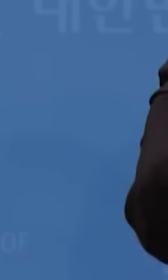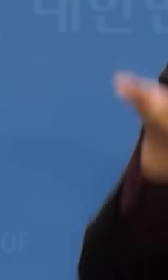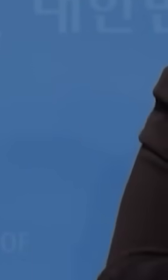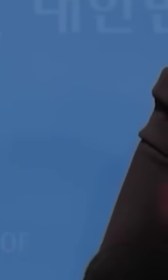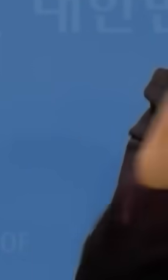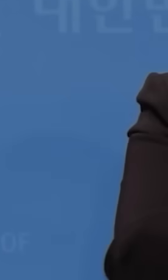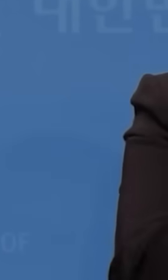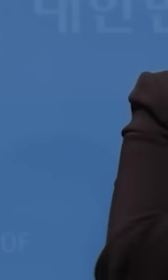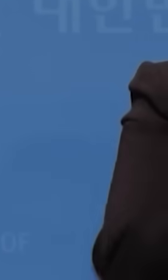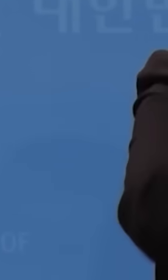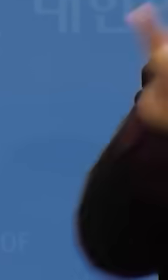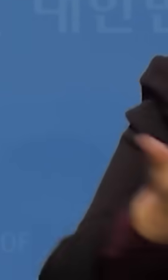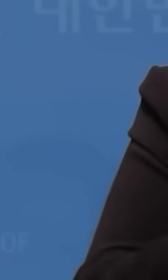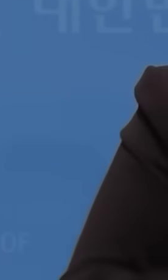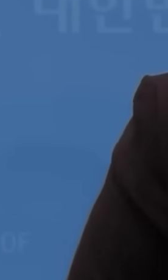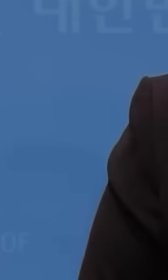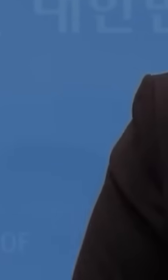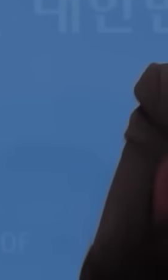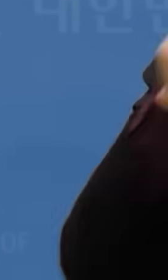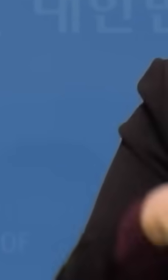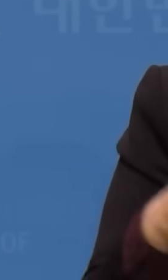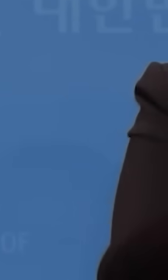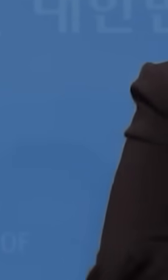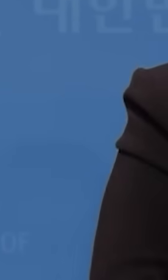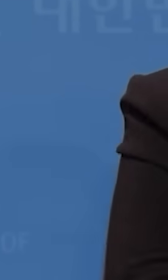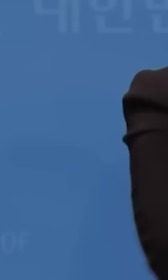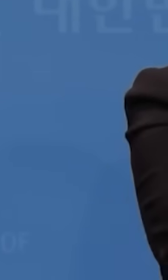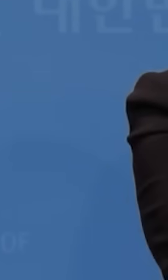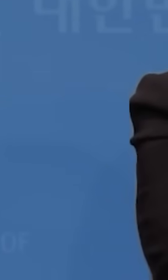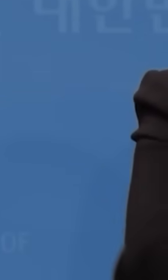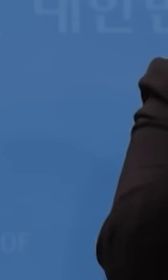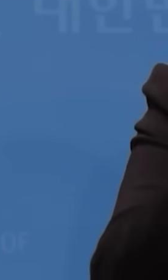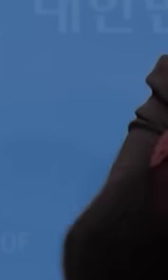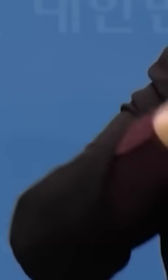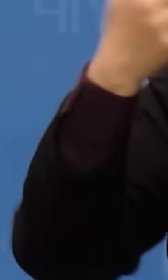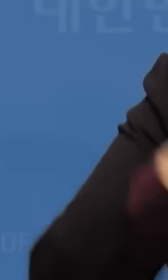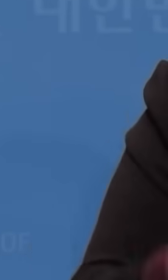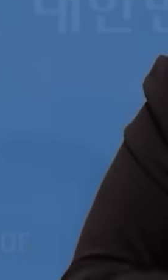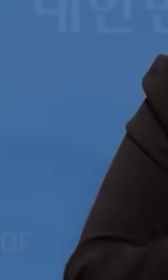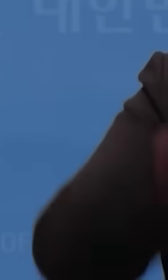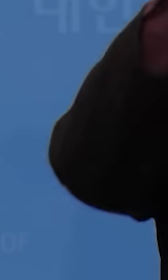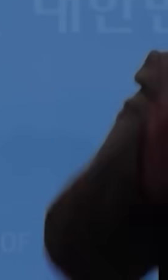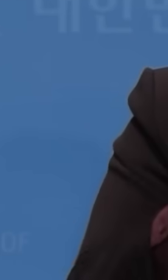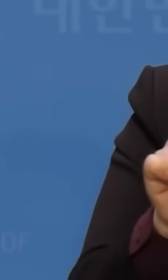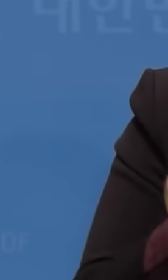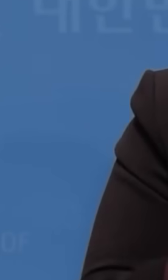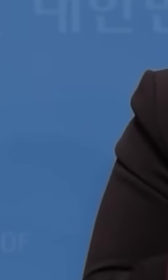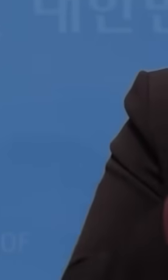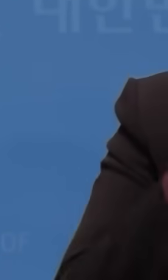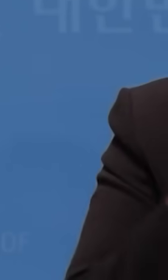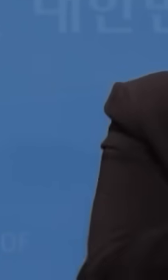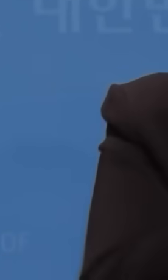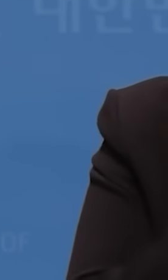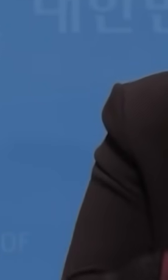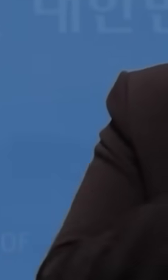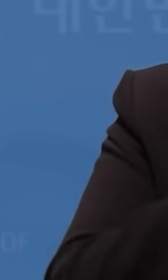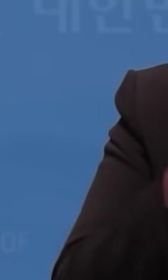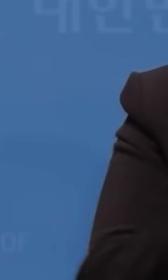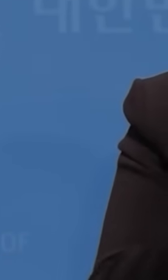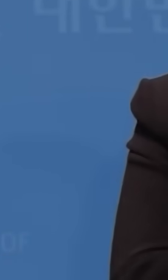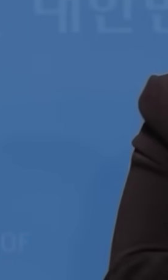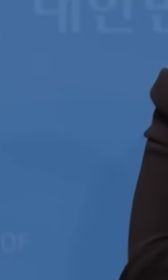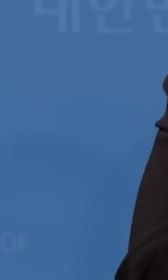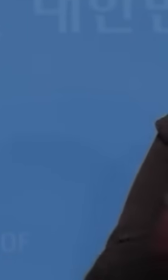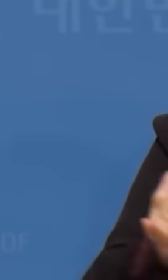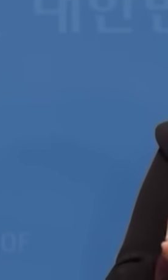여러분, 한동훈 위원장께서 22대 총선 공천 과정에서 증오를 야기하는 발언이나 막말을